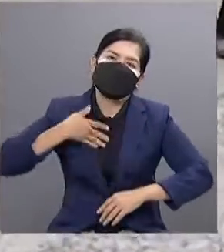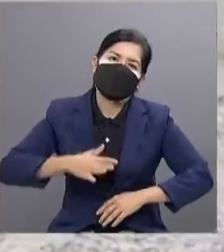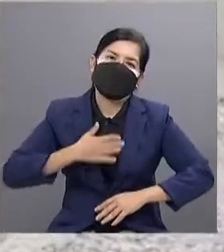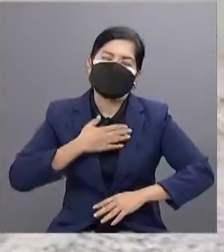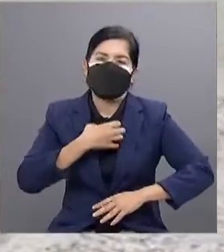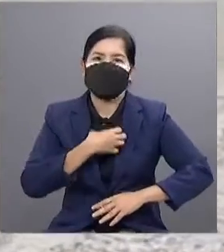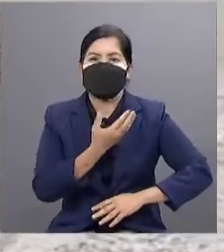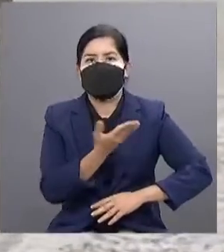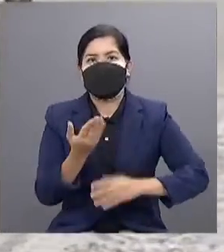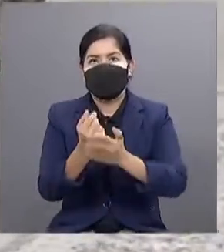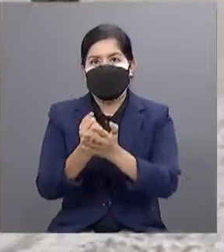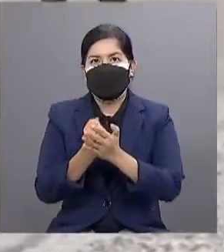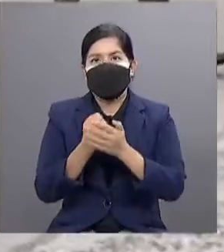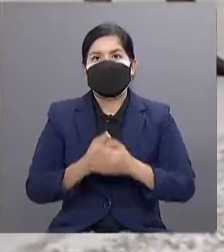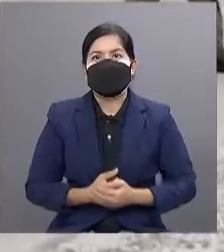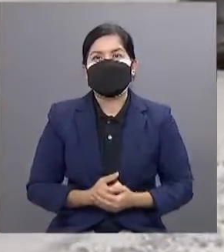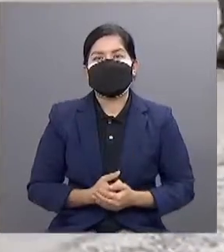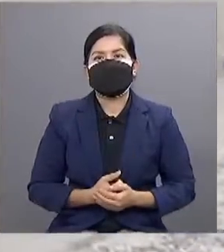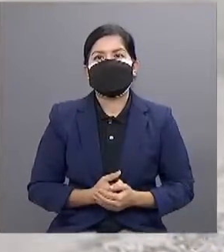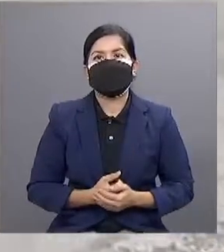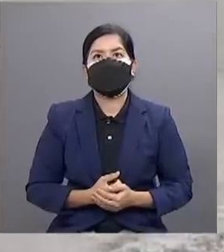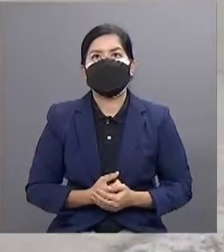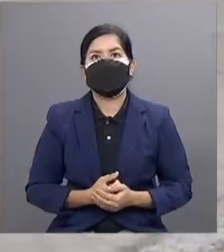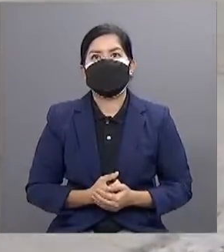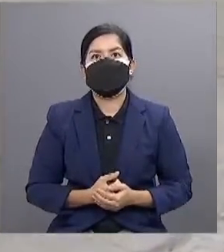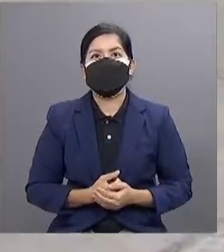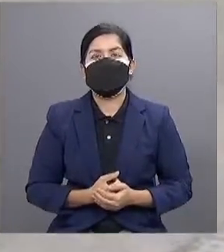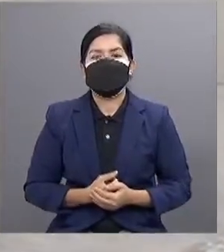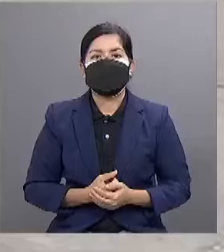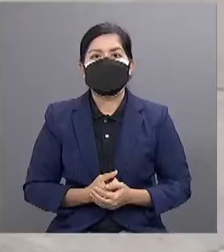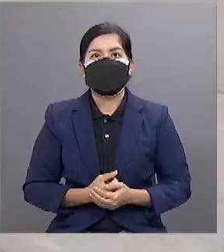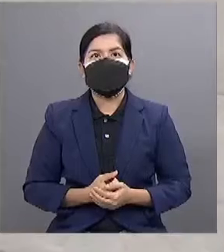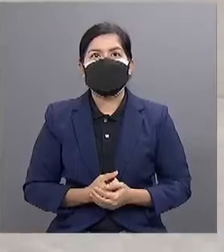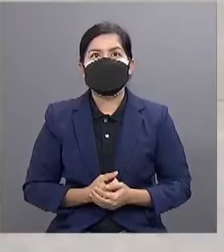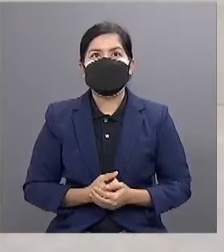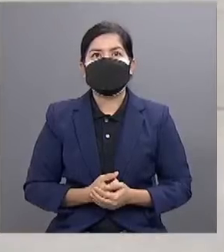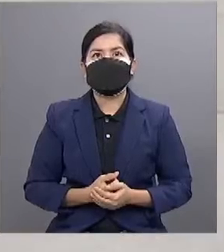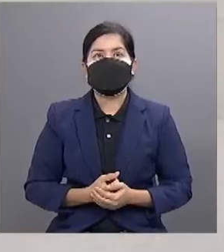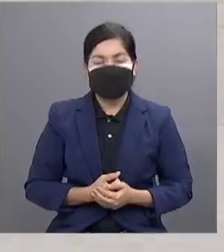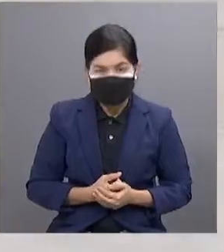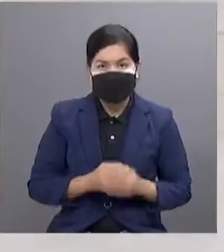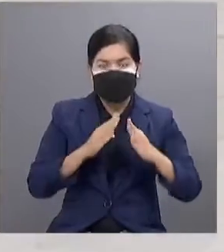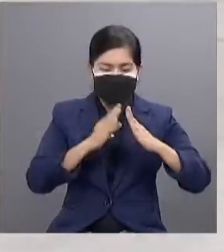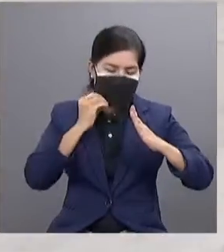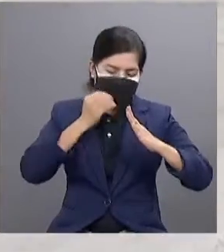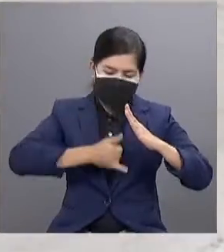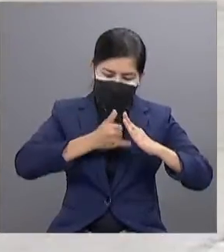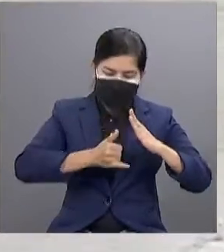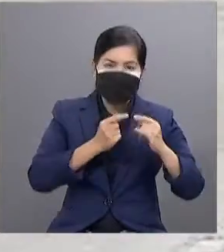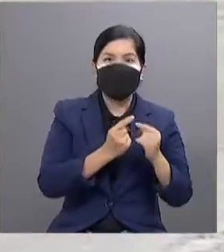พร้อมๆตัวละครแต่ว่าคบคิดว่าสองคนสองคนกับ